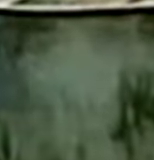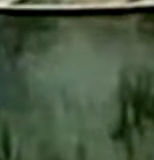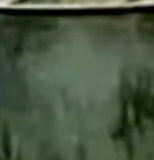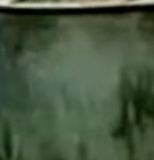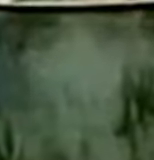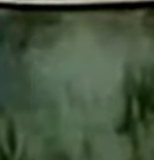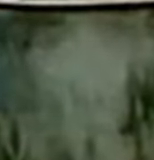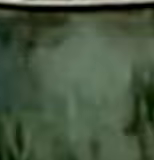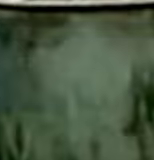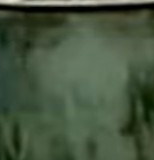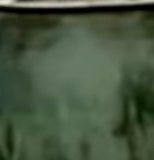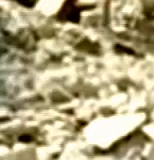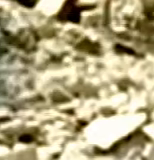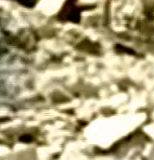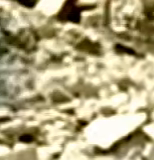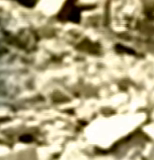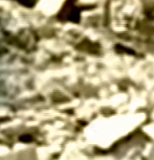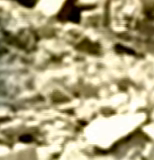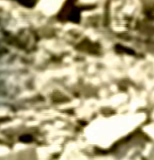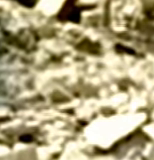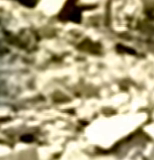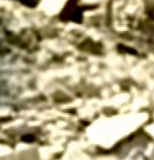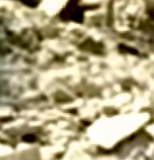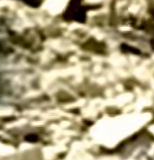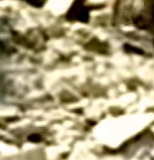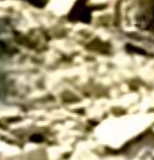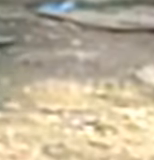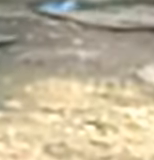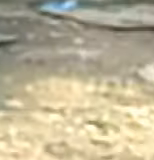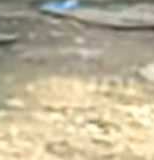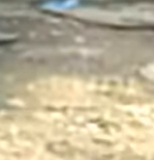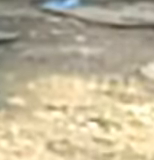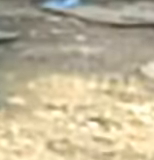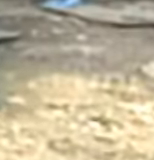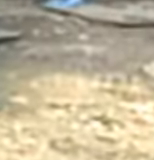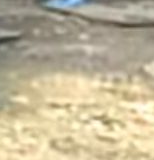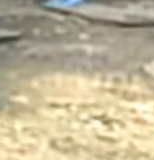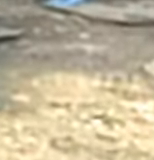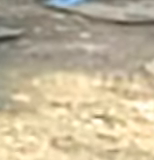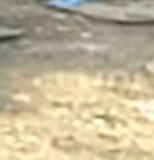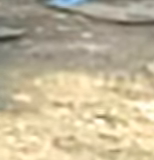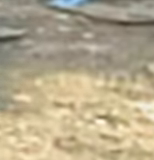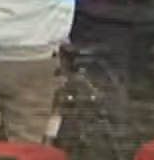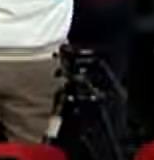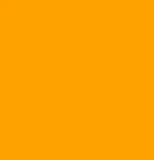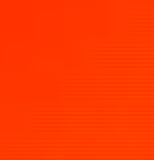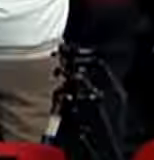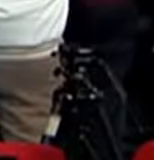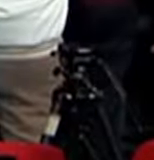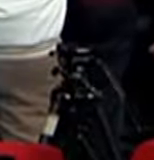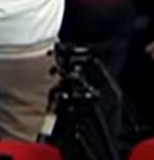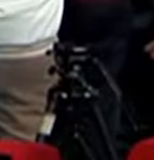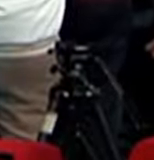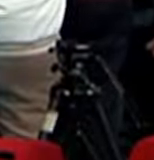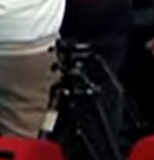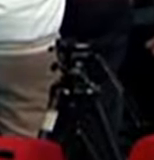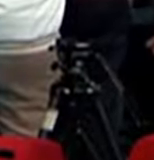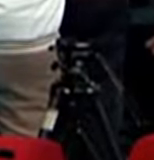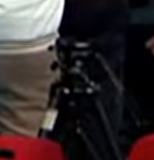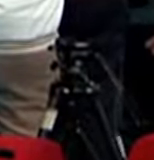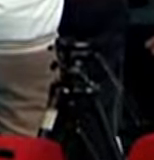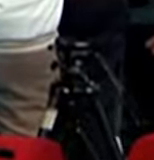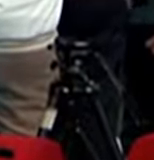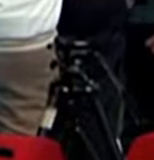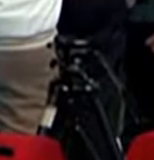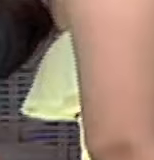Pinoy dumami sa pagtatapos ng 2023 ayon yan sa SWS. At sa showbiz,